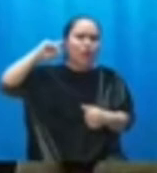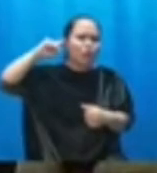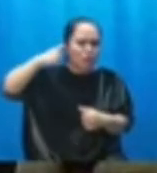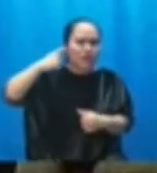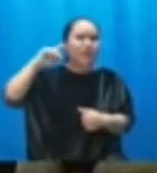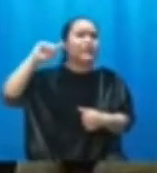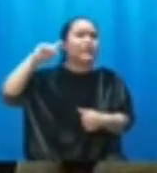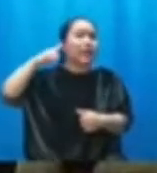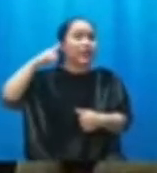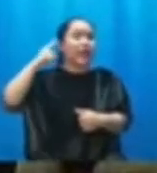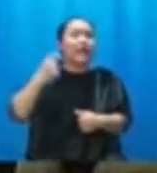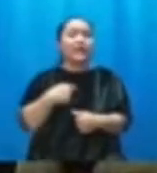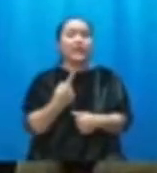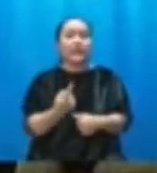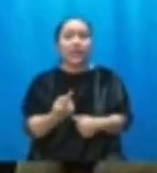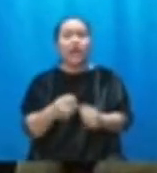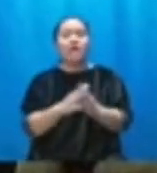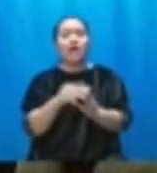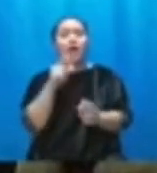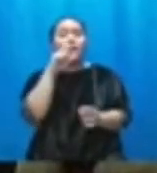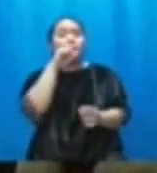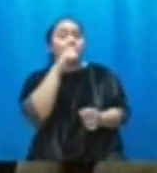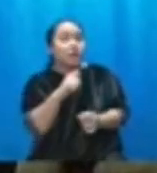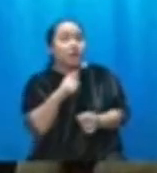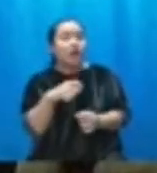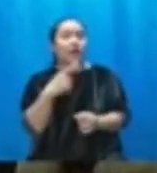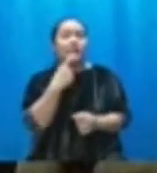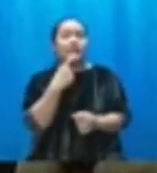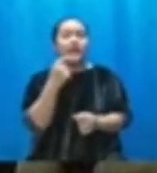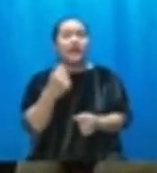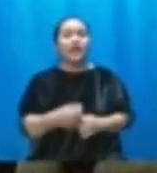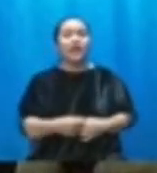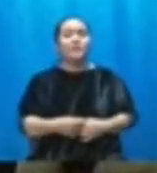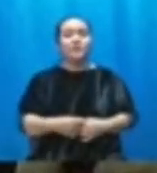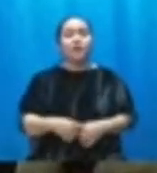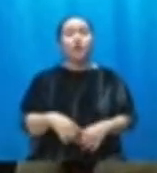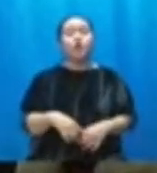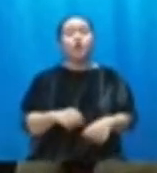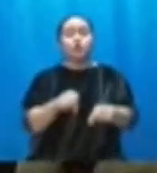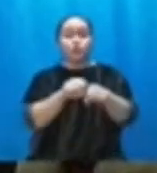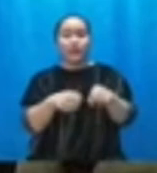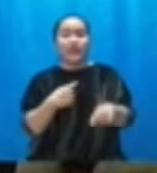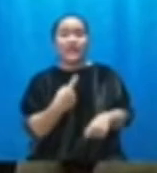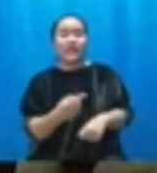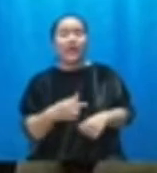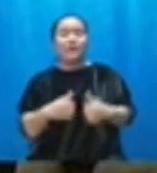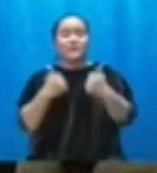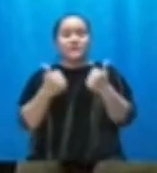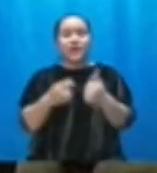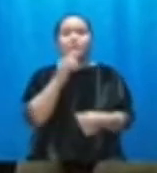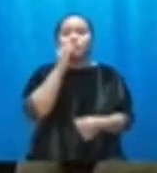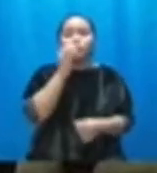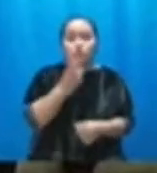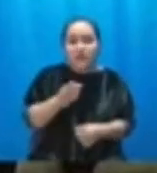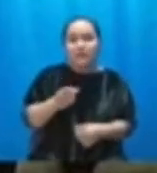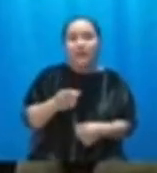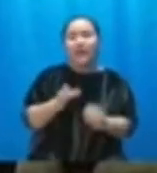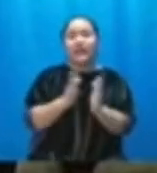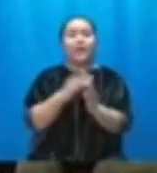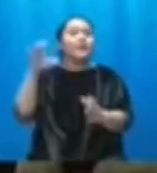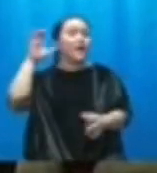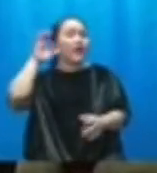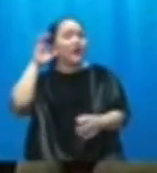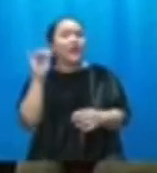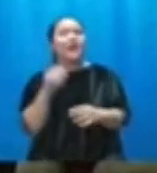menarik lidah kita supaya kita sungguh-sungguh bisa mendengarkan bisa mengucapkan hal-hal yang dibisikkan oleh